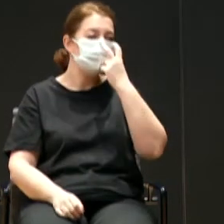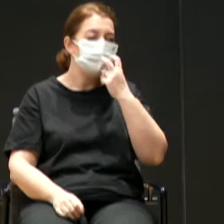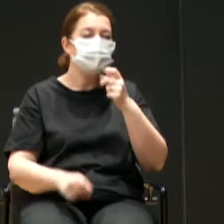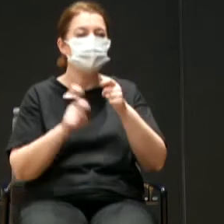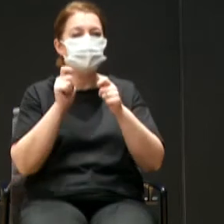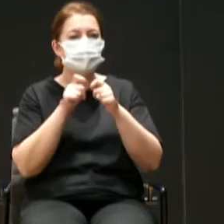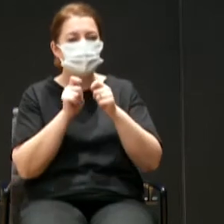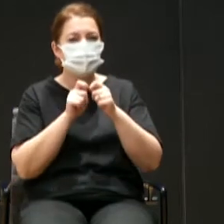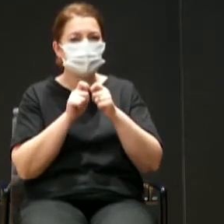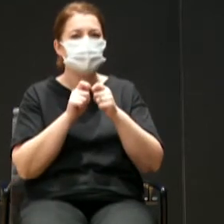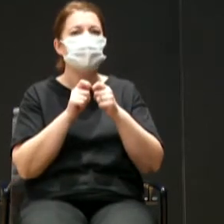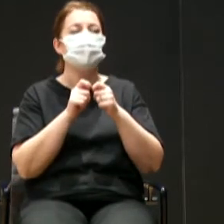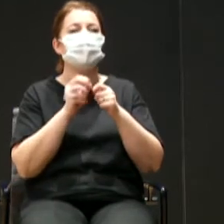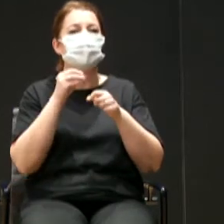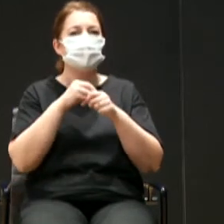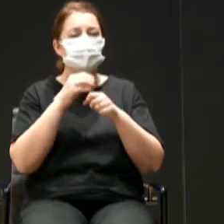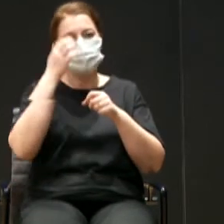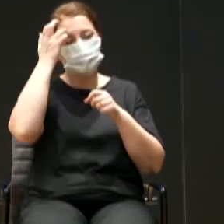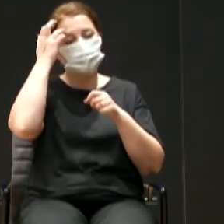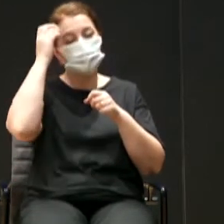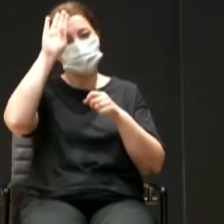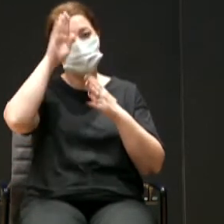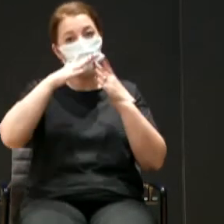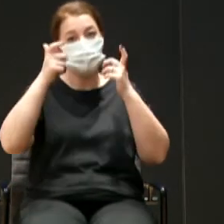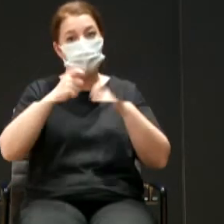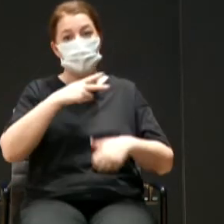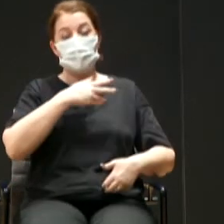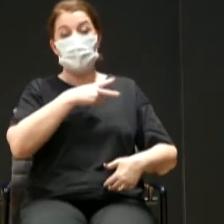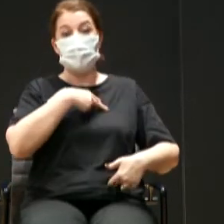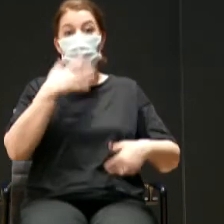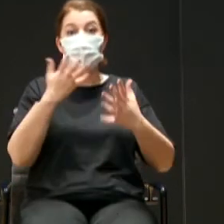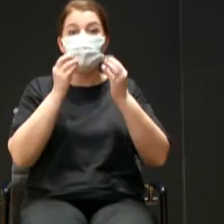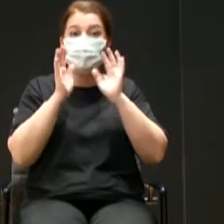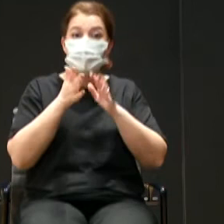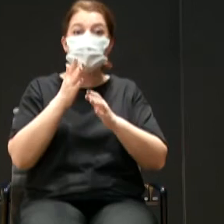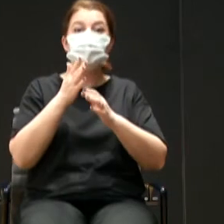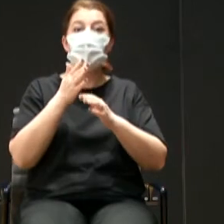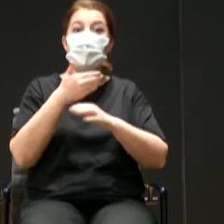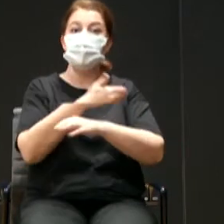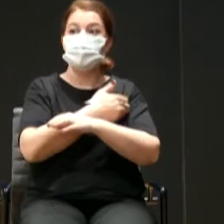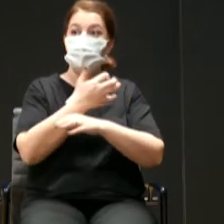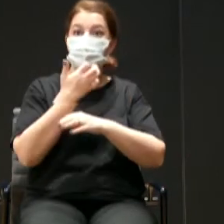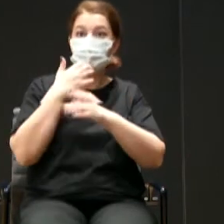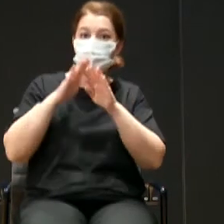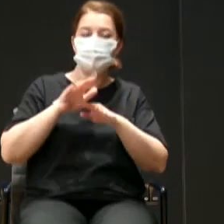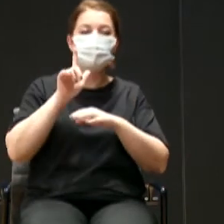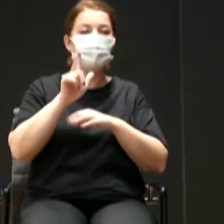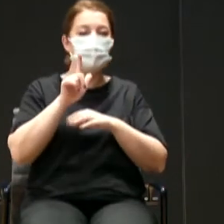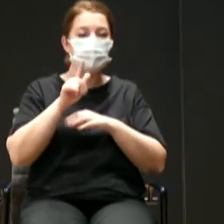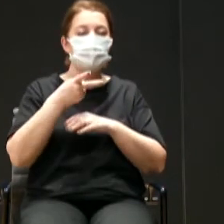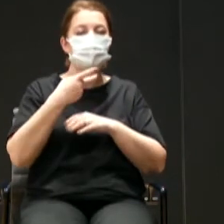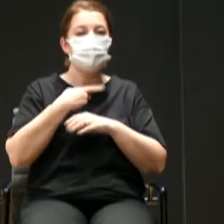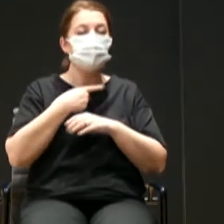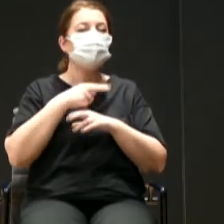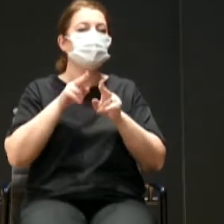alakalı kalmamamız gerekiyor. İstanbul Büyükşehir Belediyesi'nden daha çok hizmet talep etmemiz gerekiyor. Çünkü biz Beylikdüzü gibi